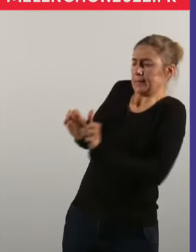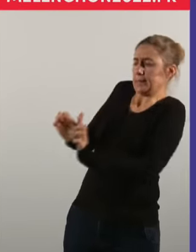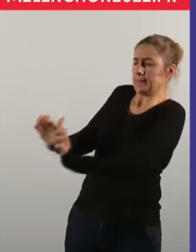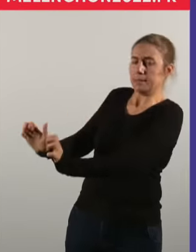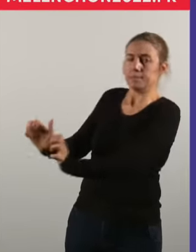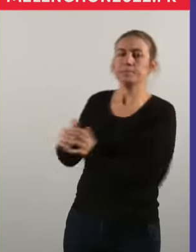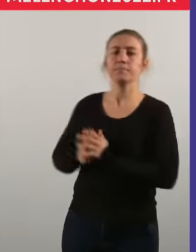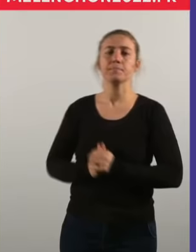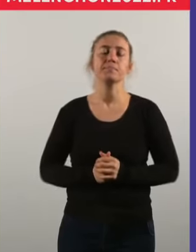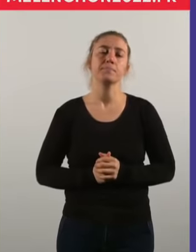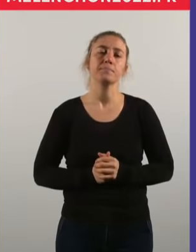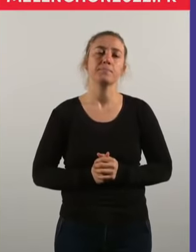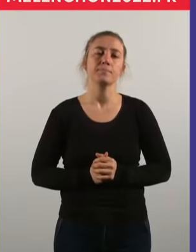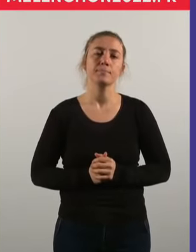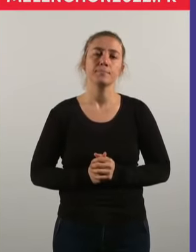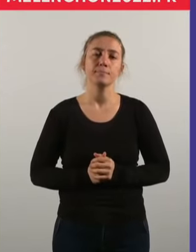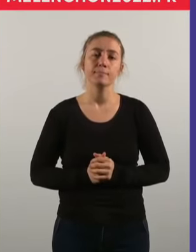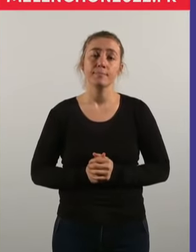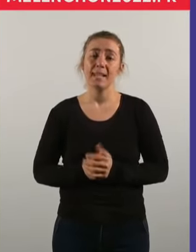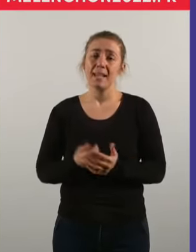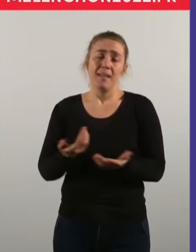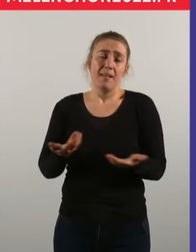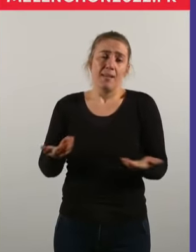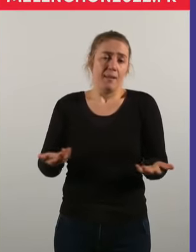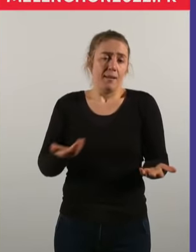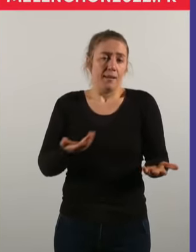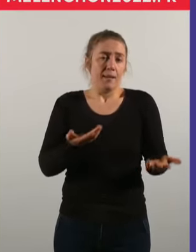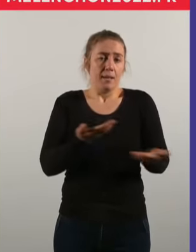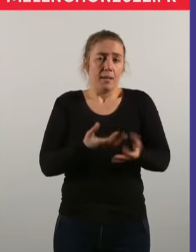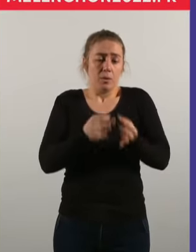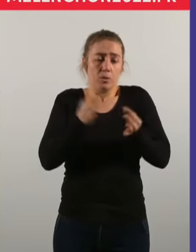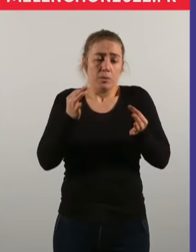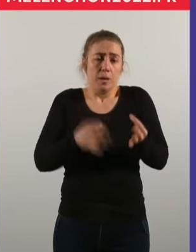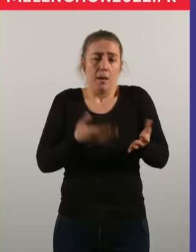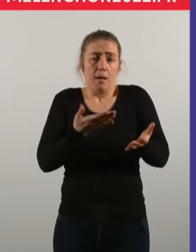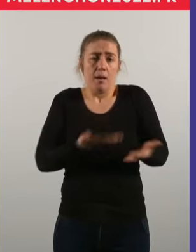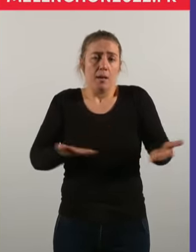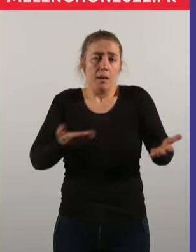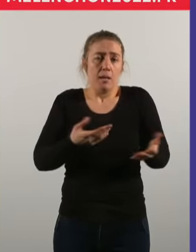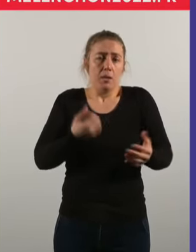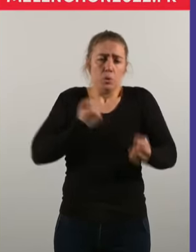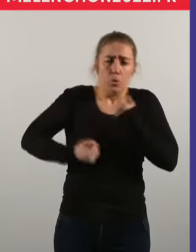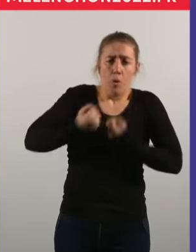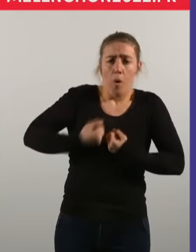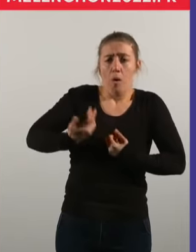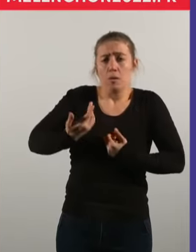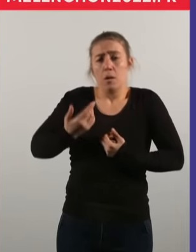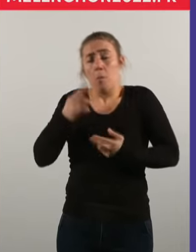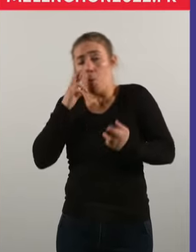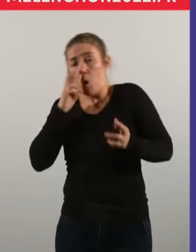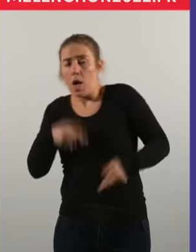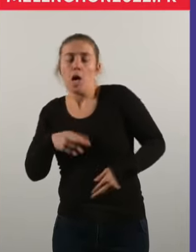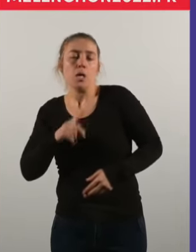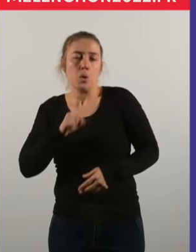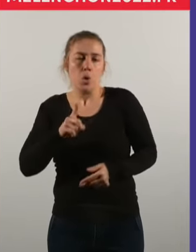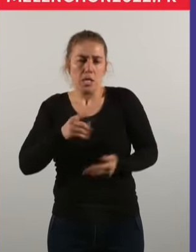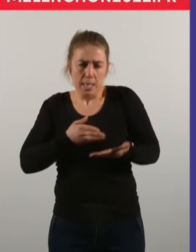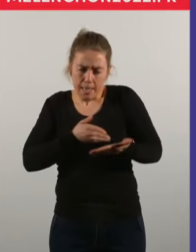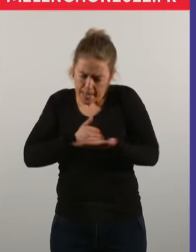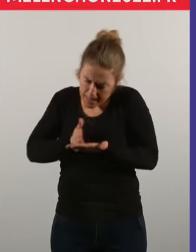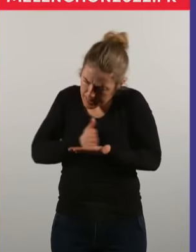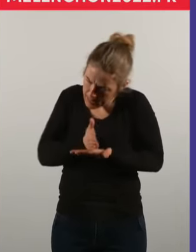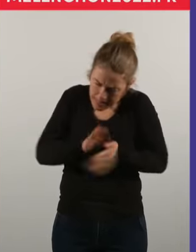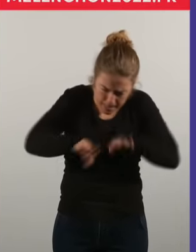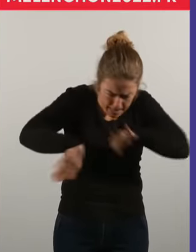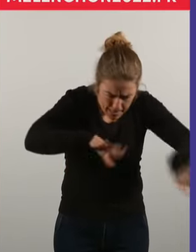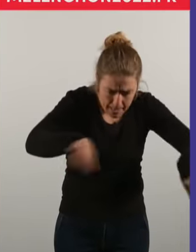Ah, c'est une fin dure et terrible que la leur, mais ils n'auront pas souffert pour rien, ils n'auront pas ouvert le chemin pour rien. Puisque